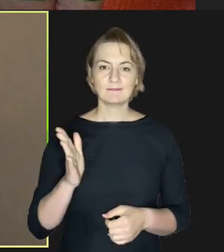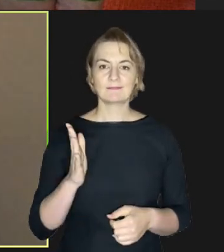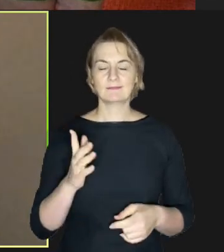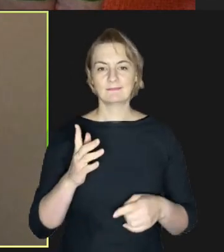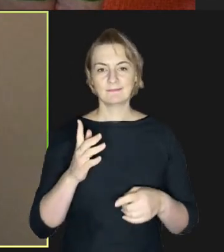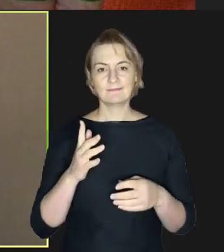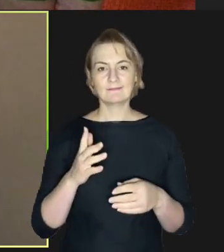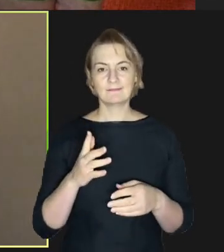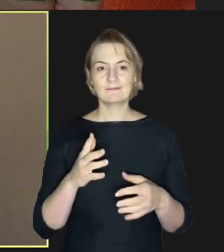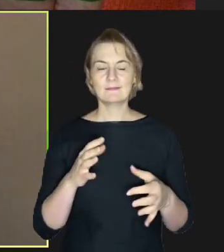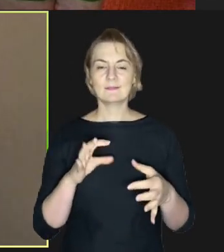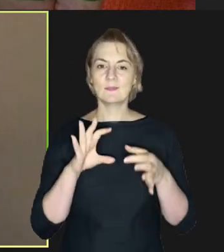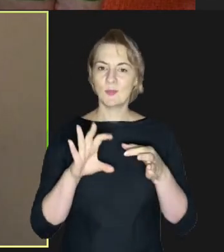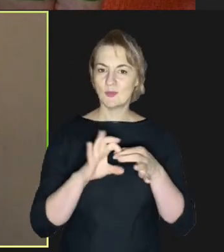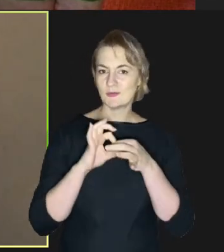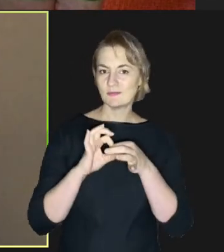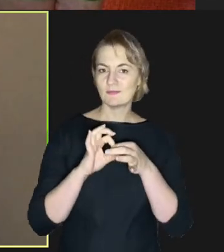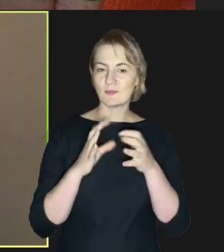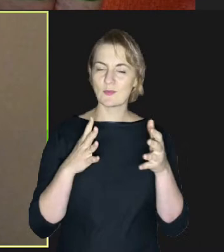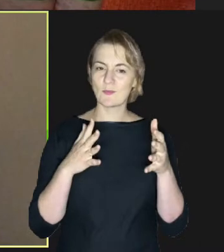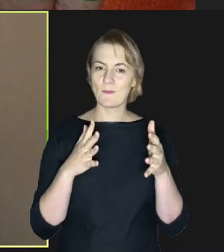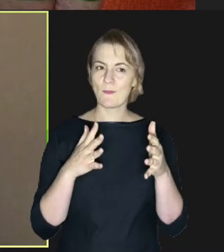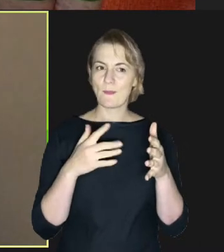ograniczeniem naszych konsumpcyjnych potrzeb.